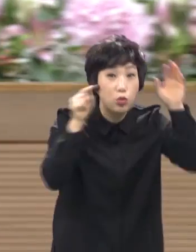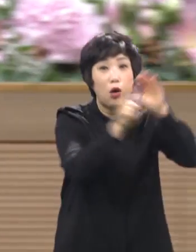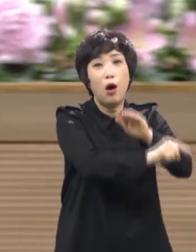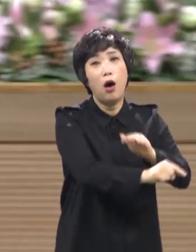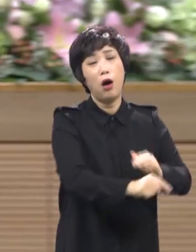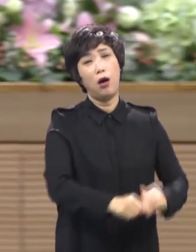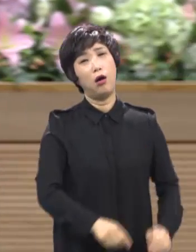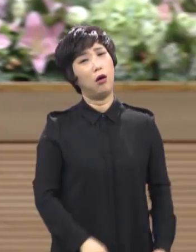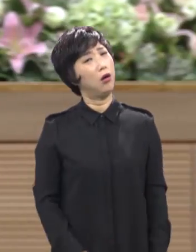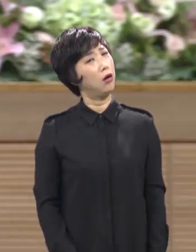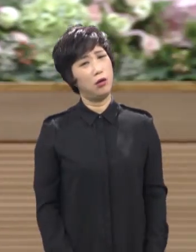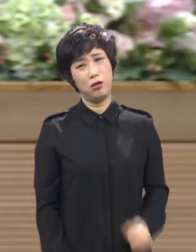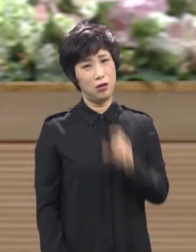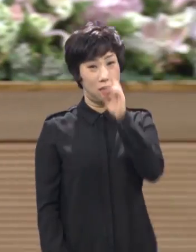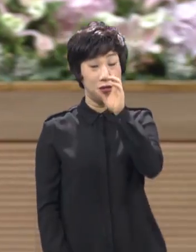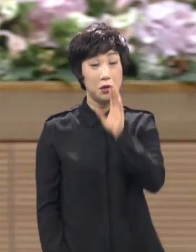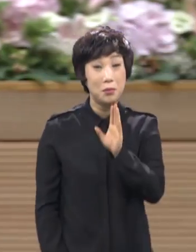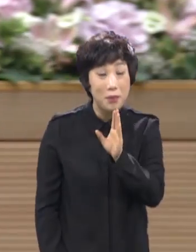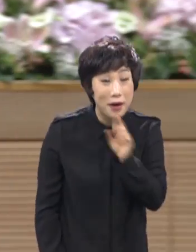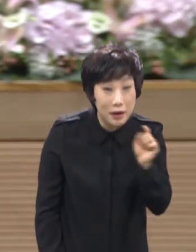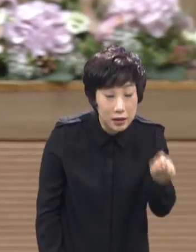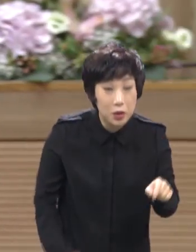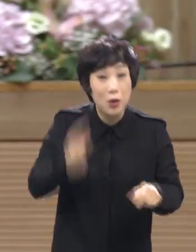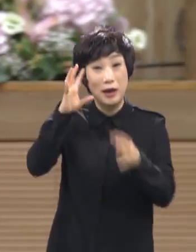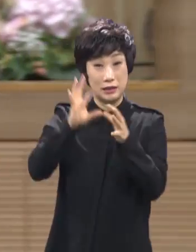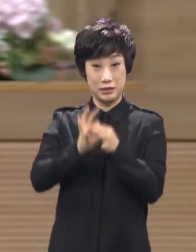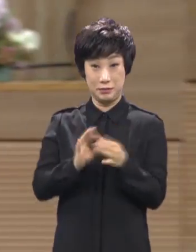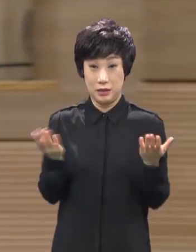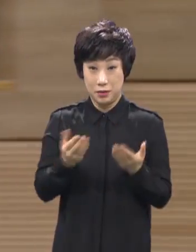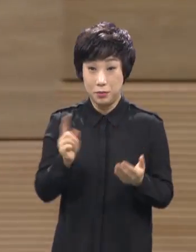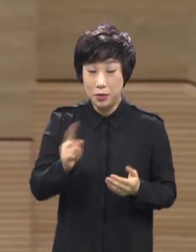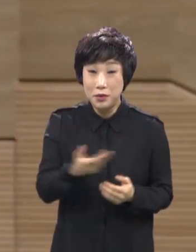가니까 이 관심사는